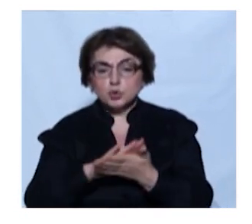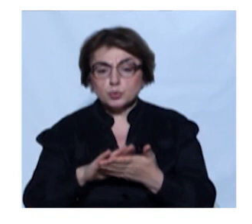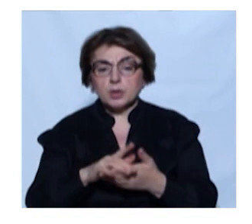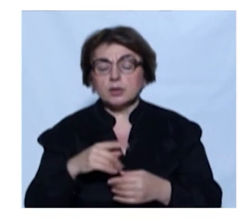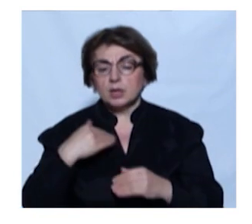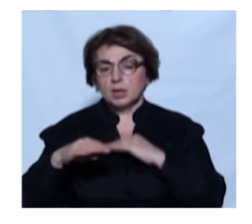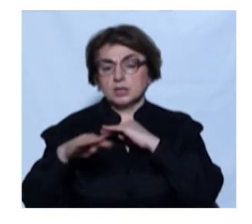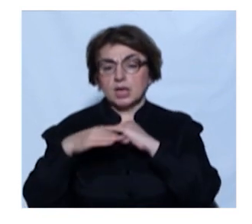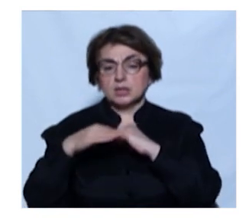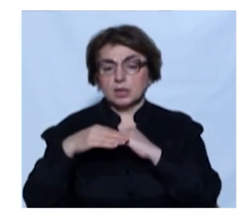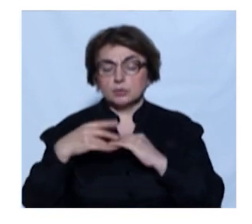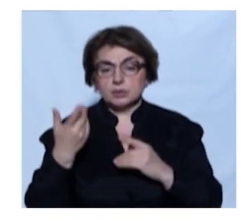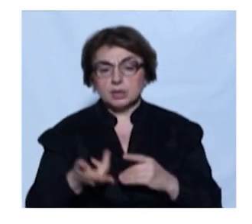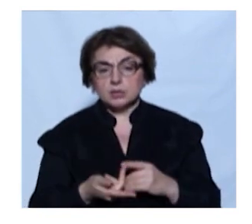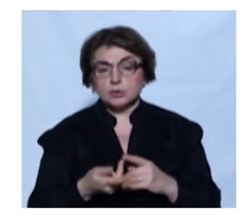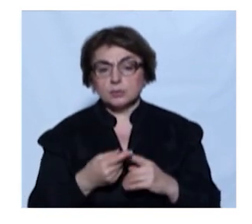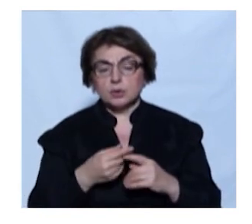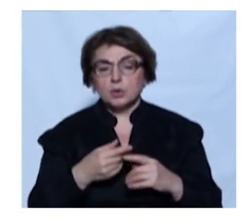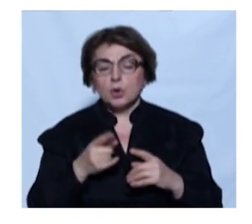გენდერულ თანასწორობას თავისთავად,